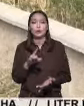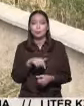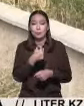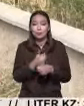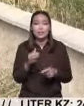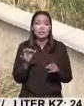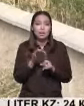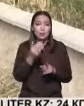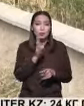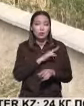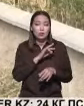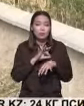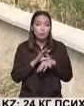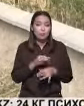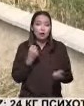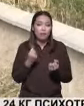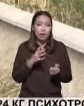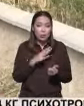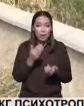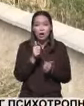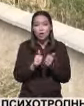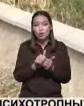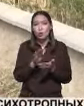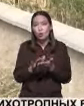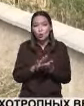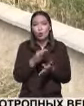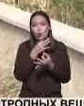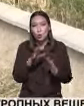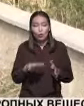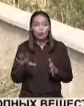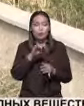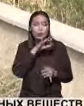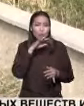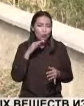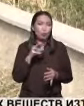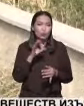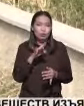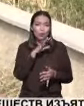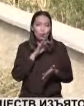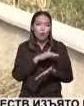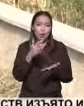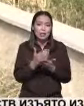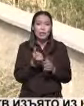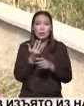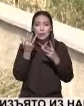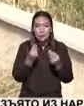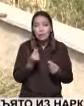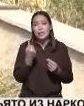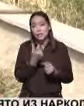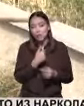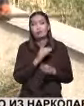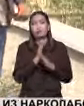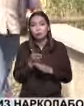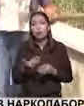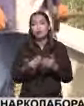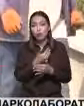Главное, чтобы работа здесь была тщательной. После каждой уборки собирается и вывозится достаточное количество мусора. Через несколько дней или неделю мы придем